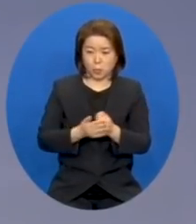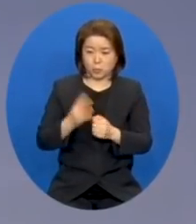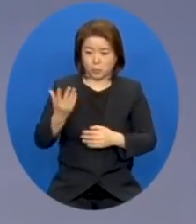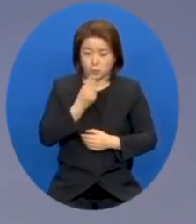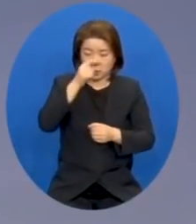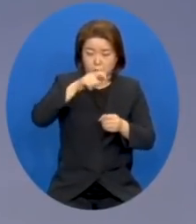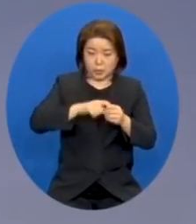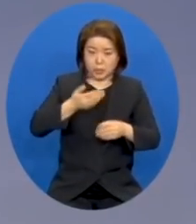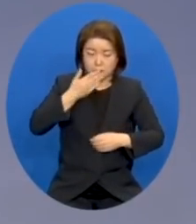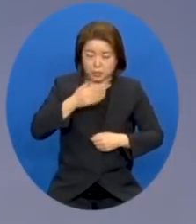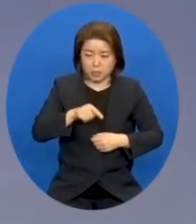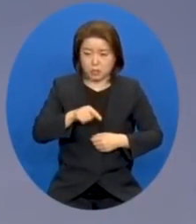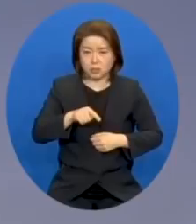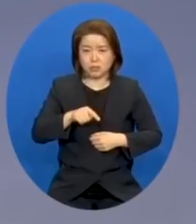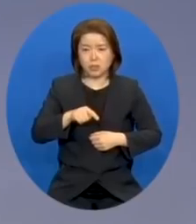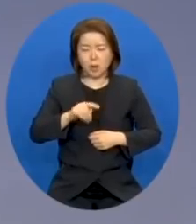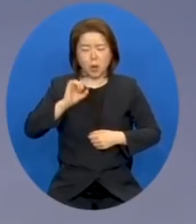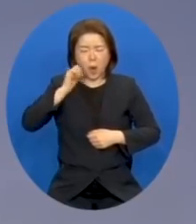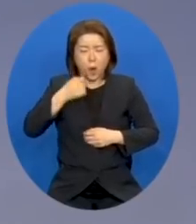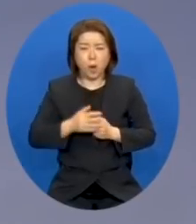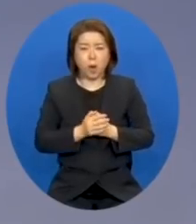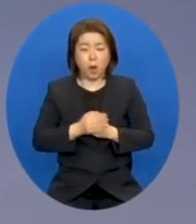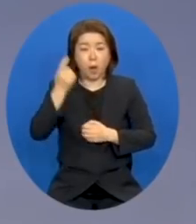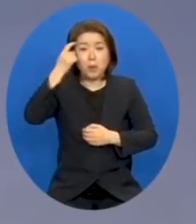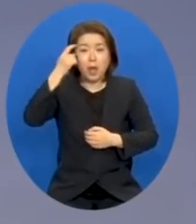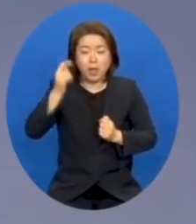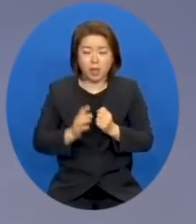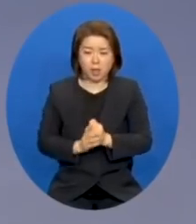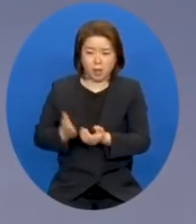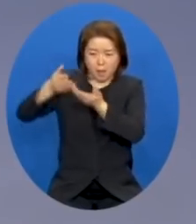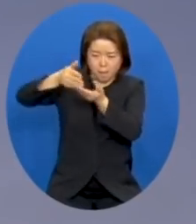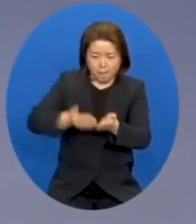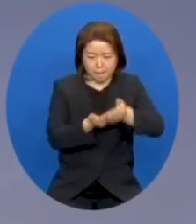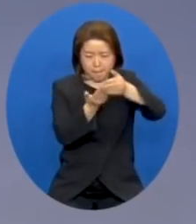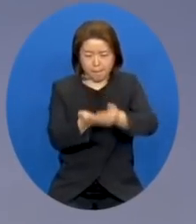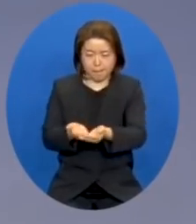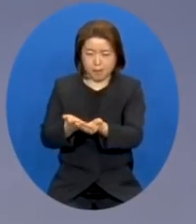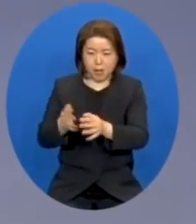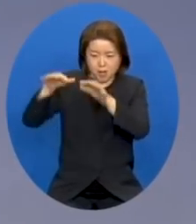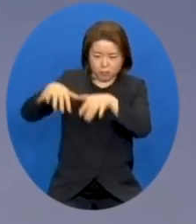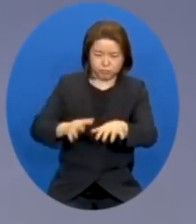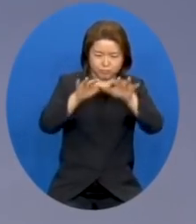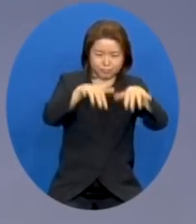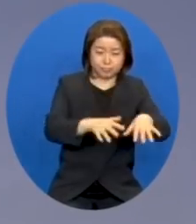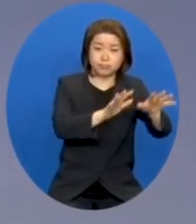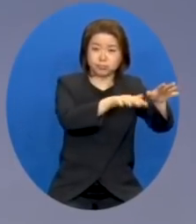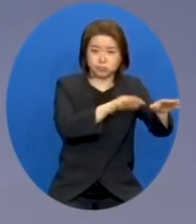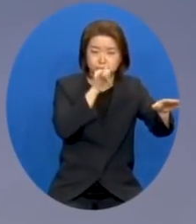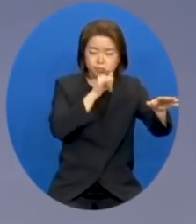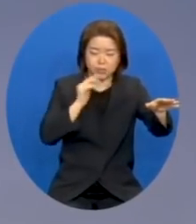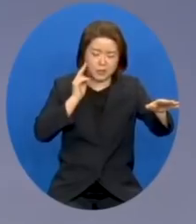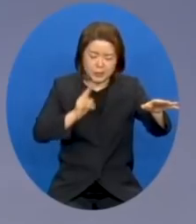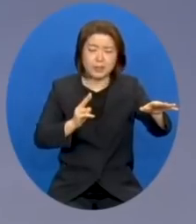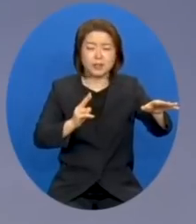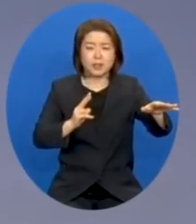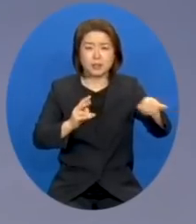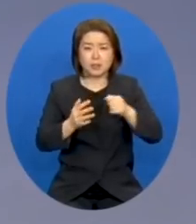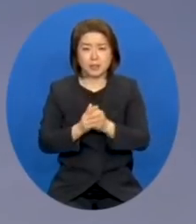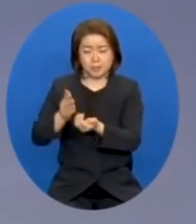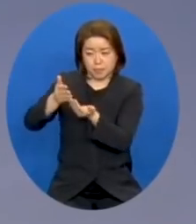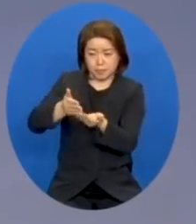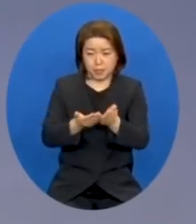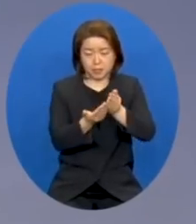통 낭이 있는 바다에서 성찬을 한 겁니다 뭐 파도가 어지간히 치니까